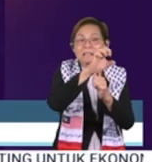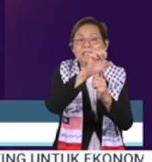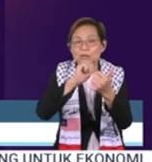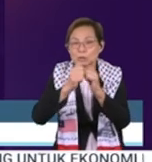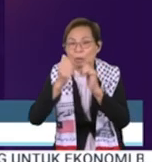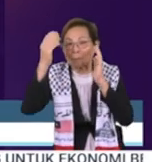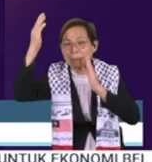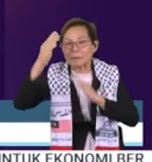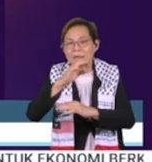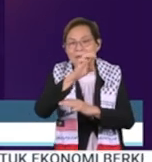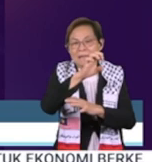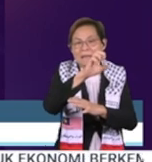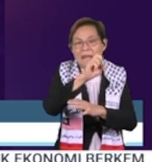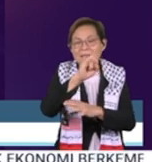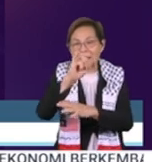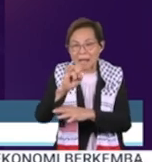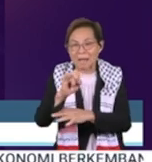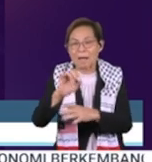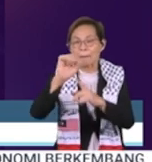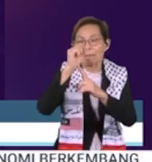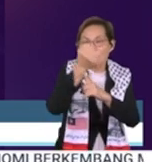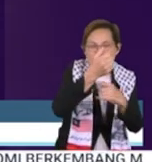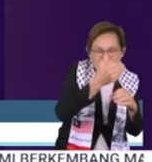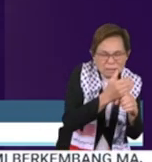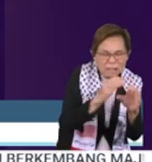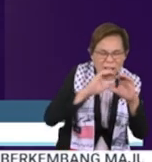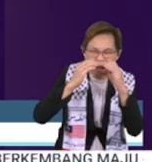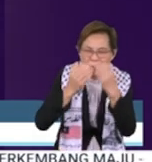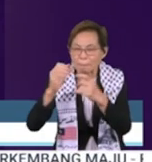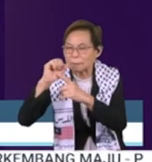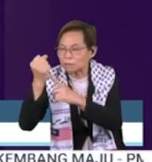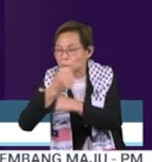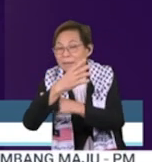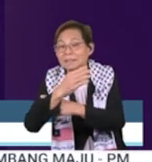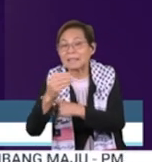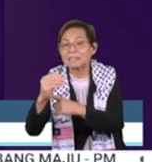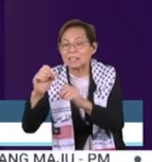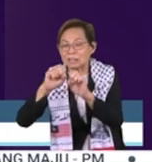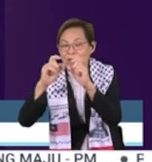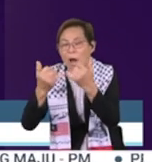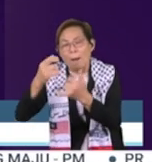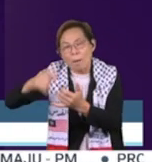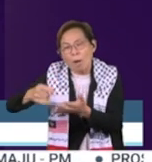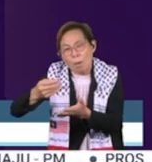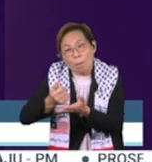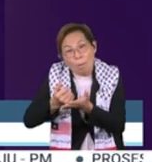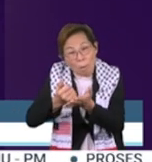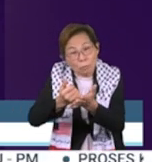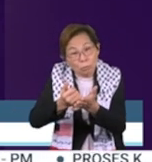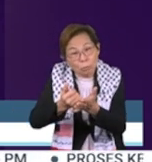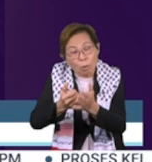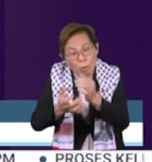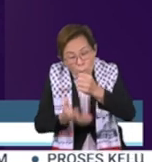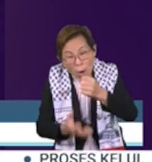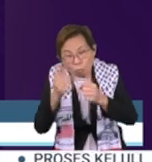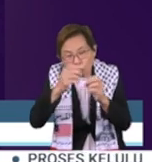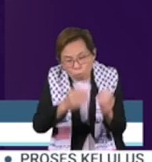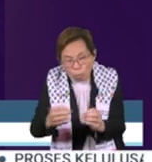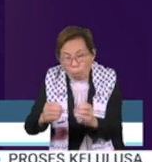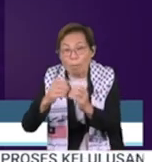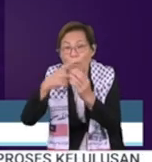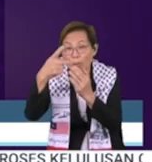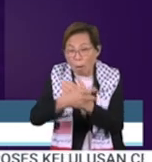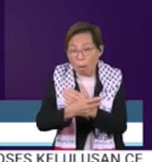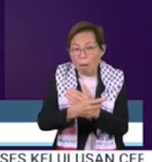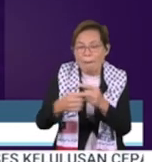Menerusi kenyataan, ESI memaklumkan pertubuhan kecil, kelab, persatuan dan syarikat yang memerlukan bantuan dana bagi penganjuran program, pertandingan